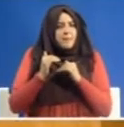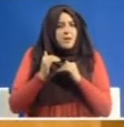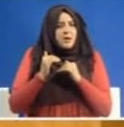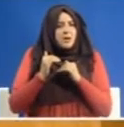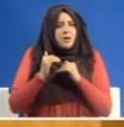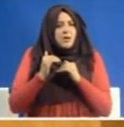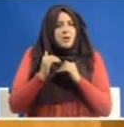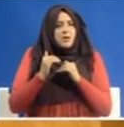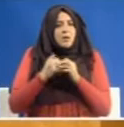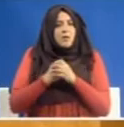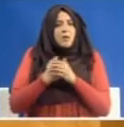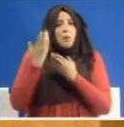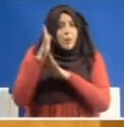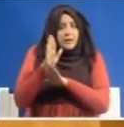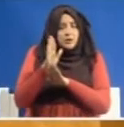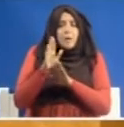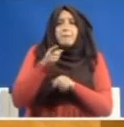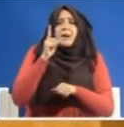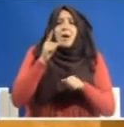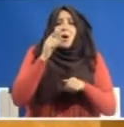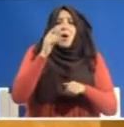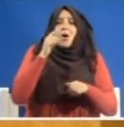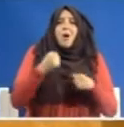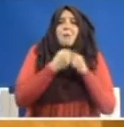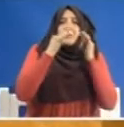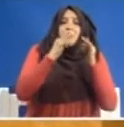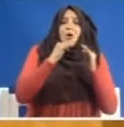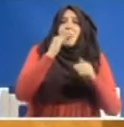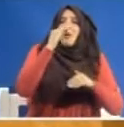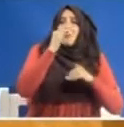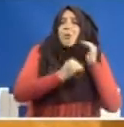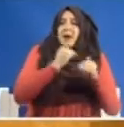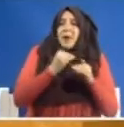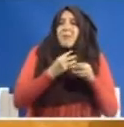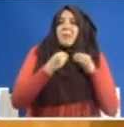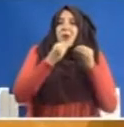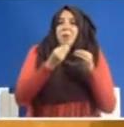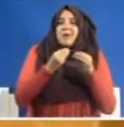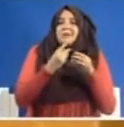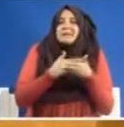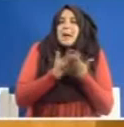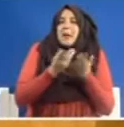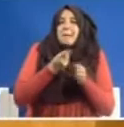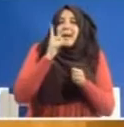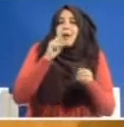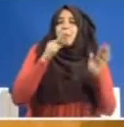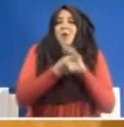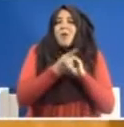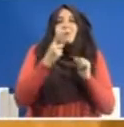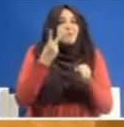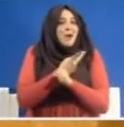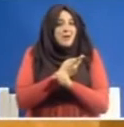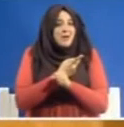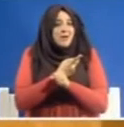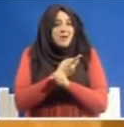لحماية هذه المنظومة القيم، هناك أيضا برامج من تجتهد في طمس أو في تحطيم هذه البرامج، يعني كلما كانت هناك برامج إلا وهناك